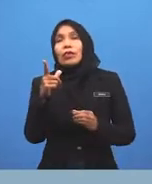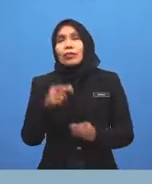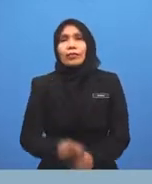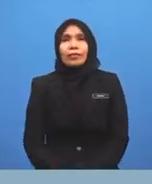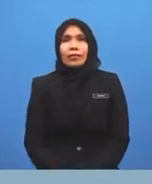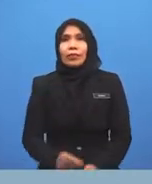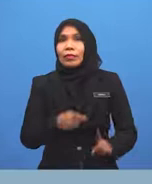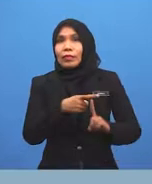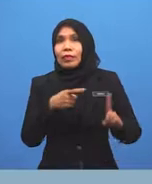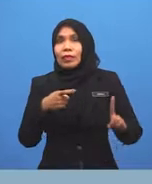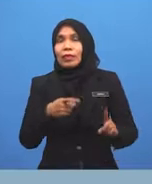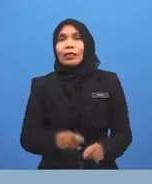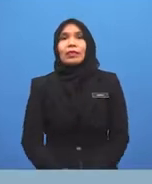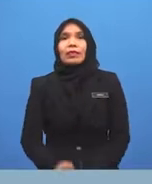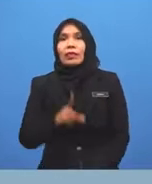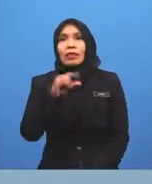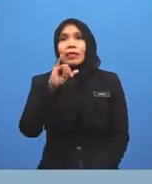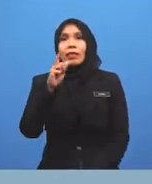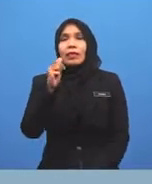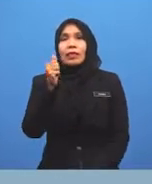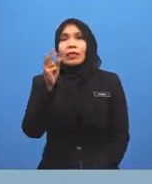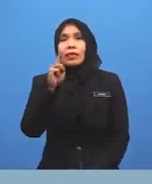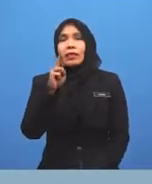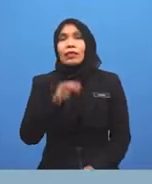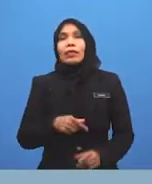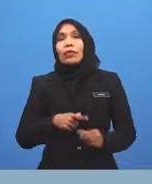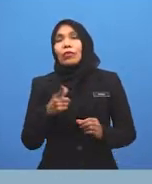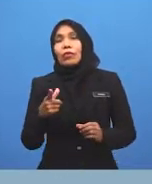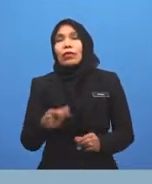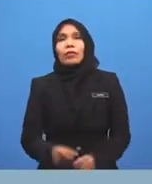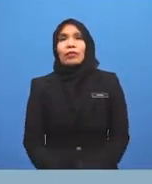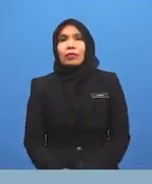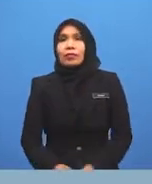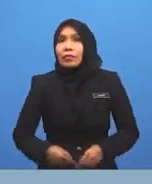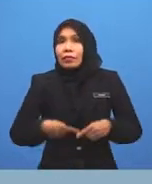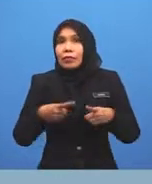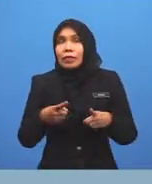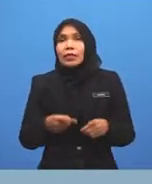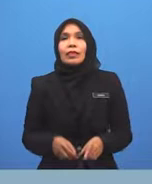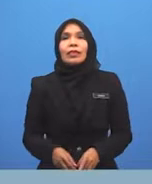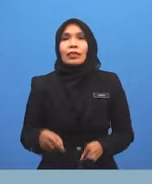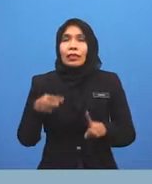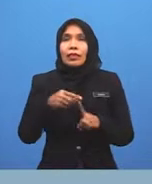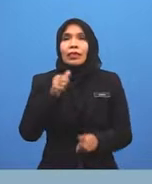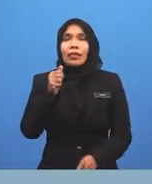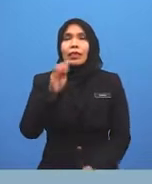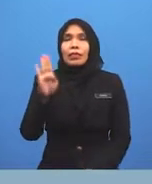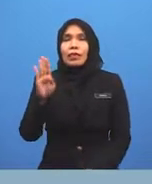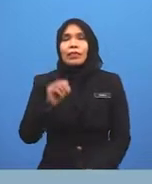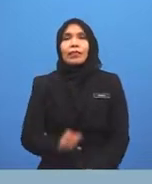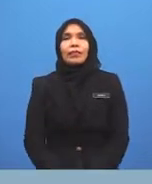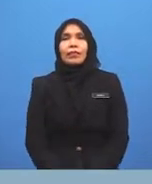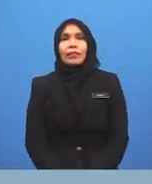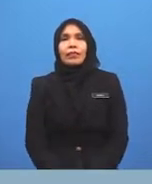Dari litar luar, arus kembali bergerak ke bahagian AB bagi melengkapkan aliran